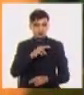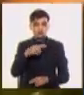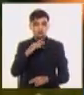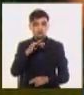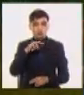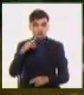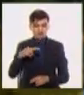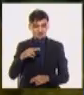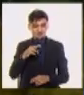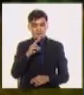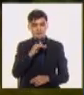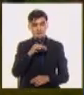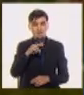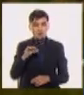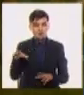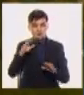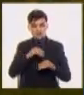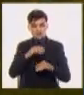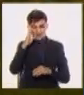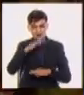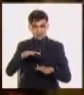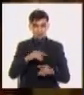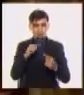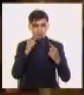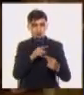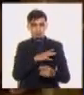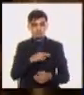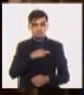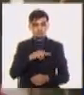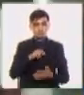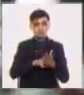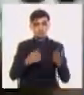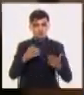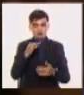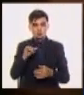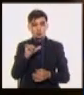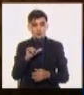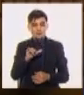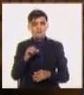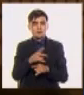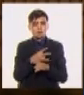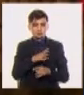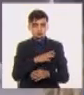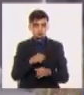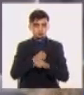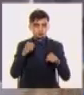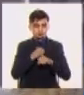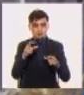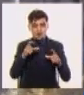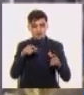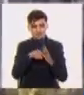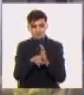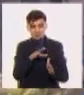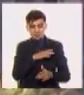волну массовых протестов по всей стране их уже прошло больше тридцати а в субботу вечером на фоне хауса начались погромы магазинов которые